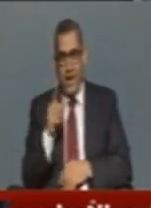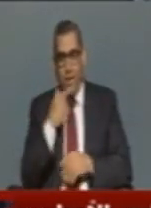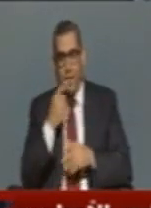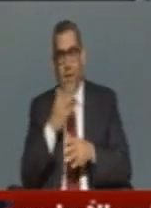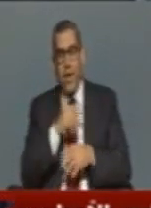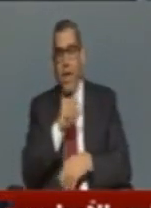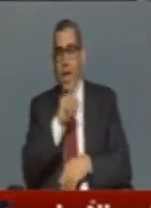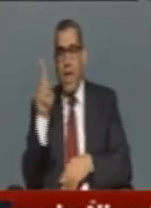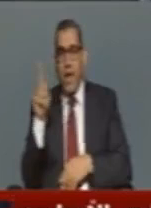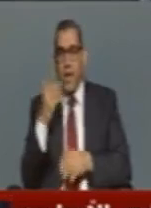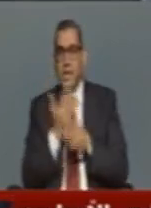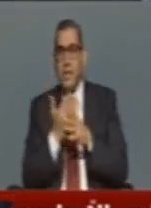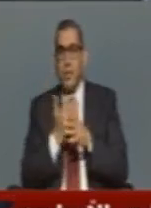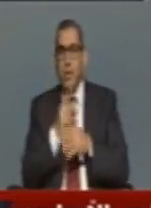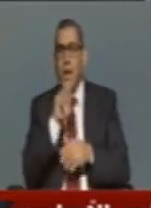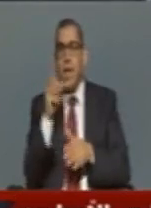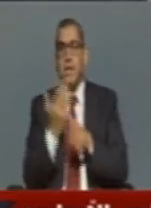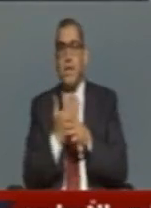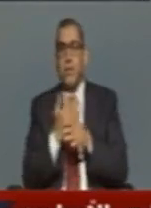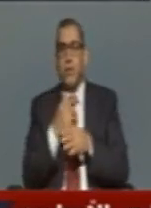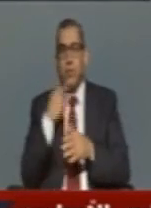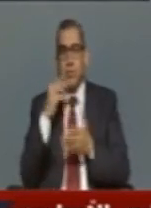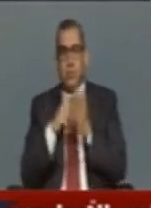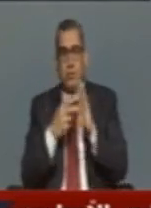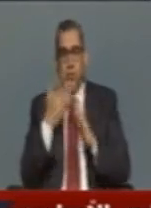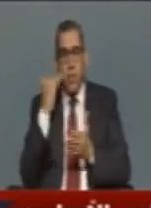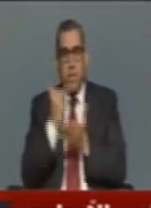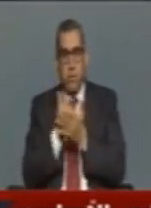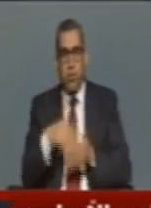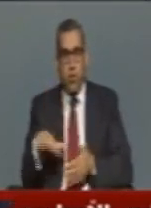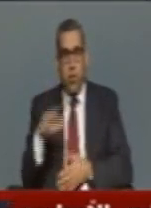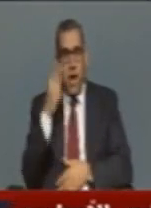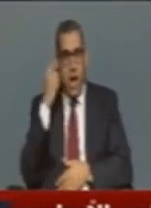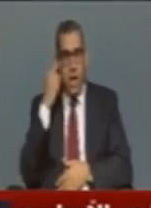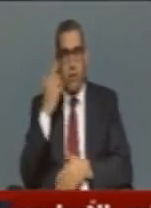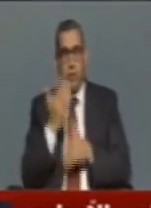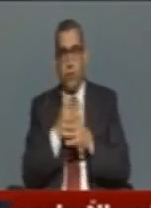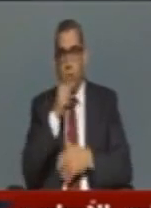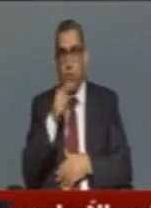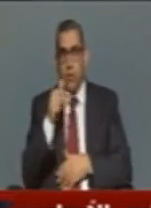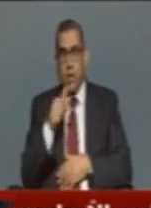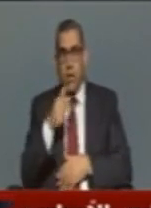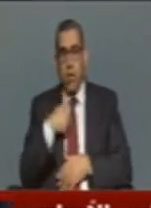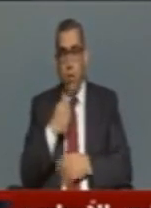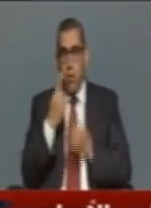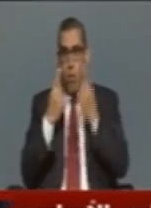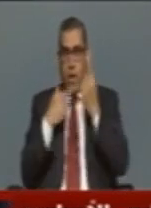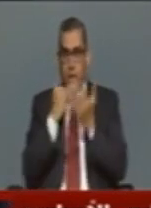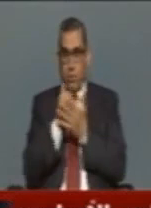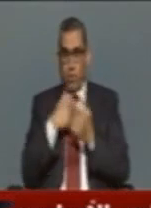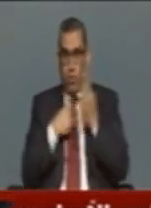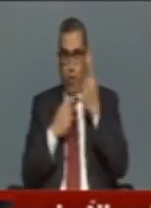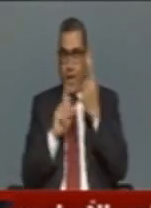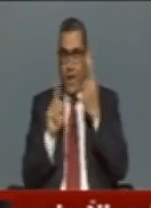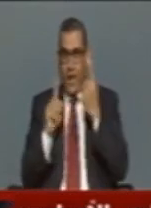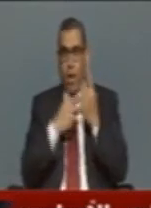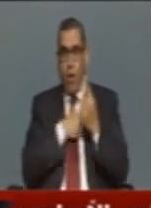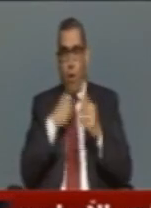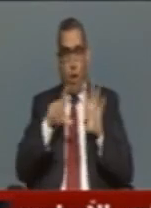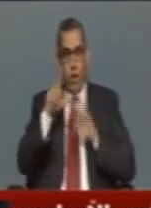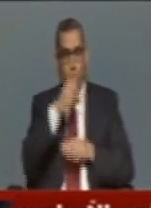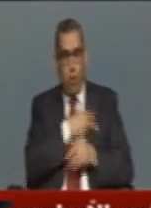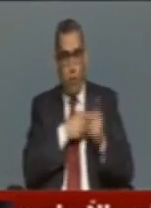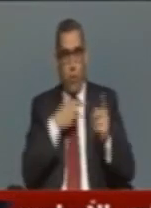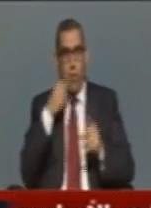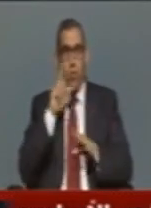ليه؟ صحيح، واحنا مسؤولين كلنا مع بعض، عشان كده مش انا لوحدي اللي مسؤول، ولا رئيس الحكومه ولا وزير